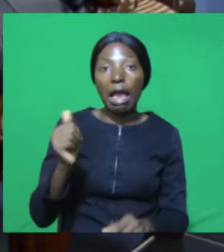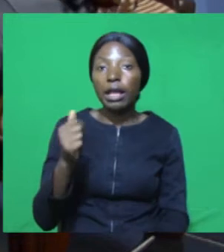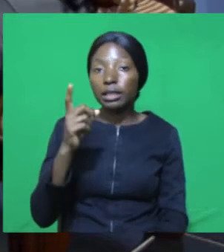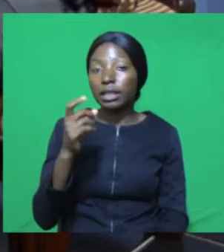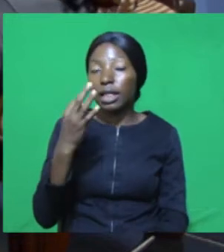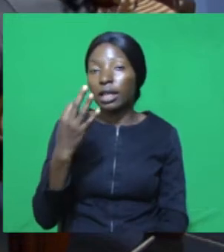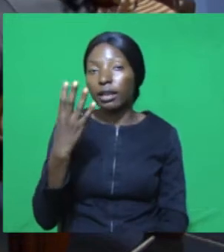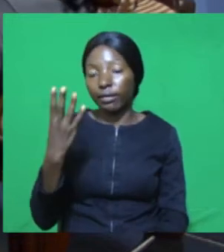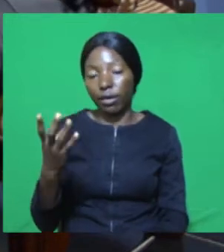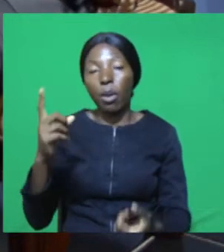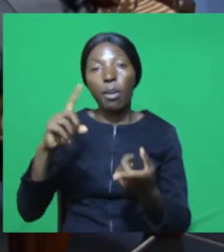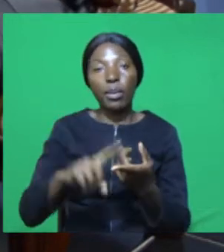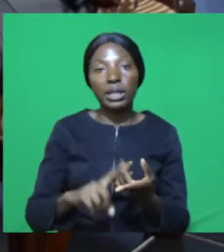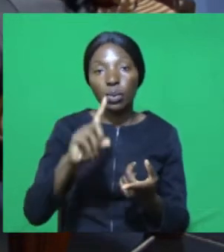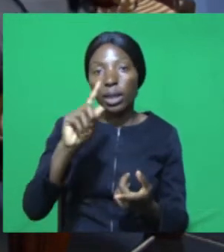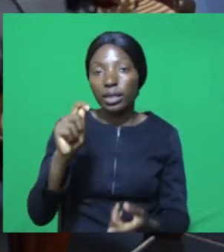34 plus